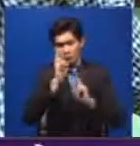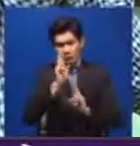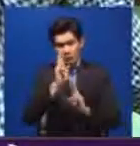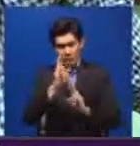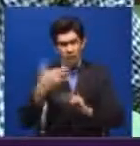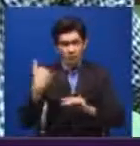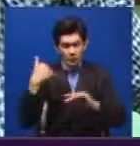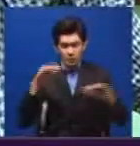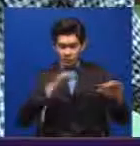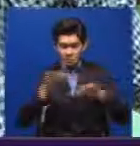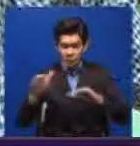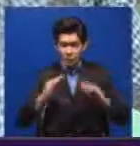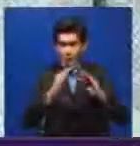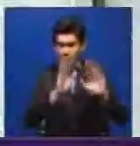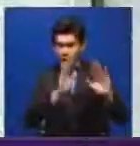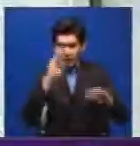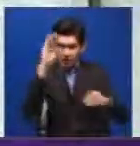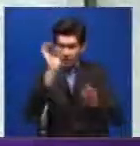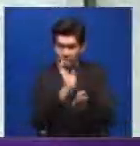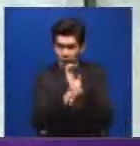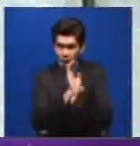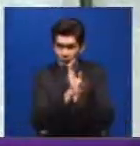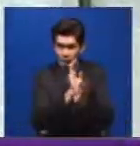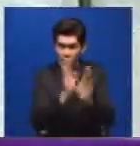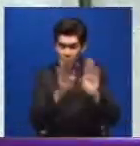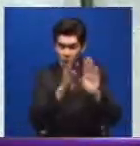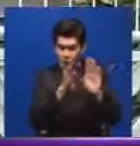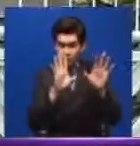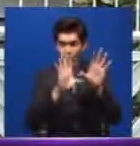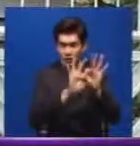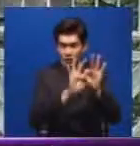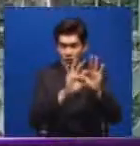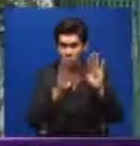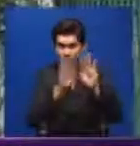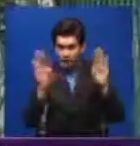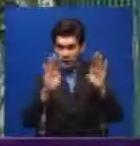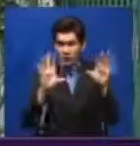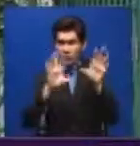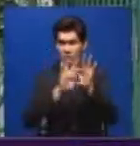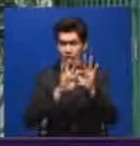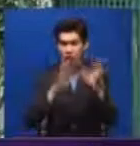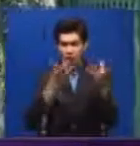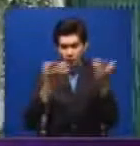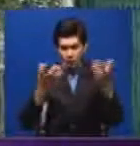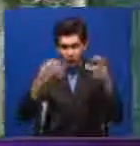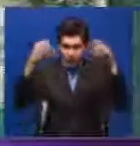ไปพร้อมๆกับการฝากบ้านไว้กับตำรวจด้วยการล็อกประตูหน้าต่างบ้านให้มิดชิดตรวจตาดับเครื่องใช้